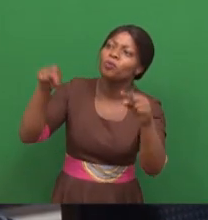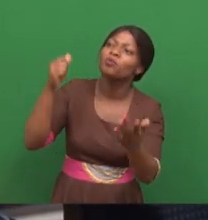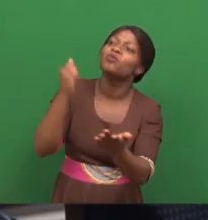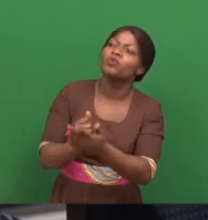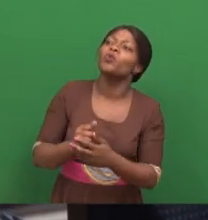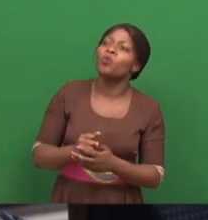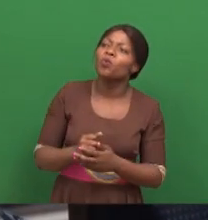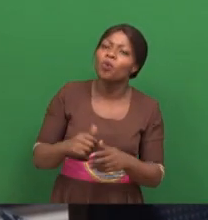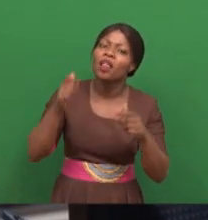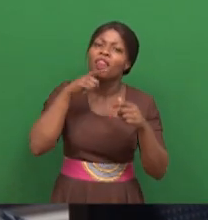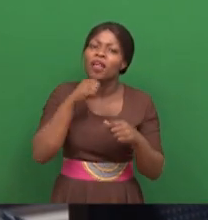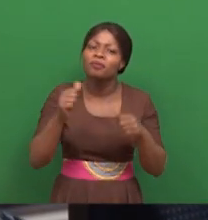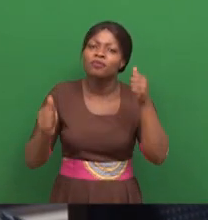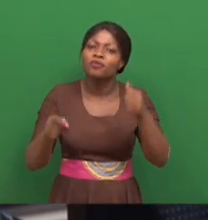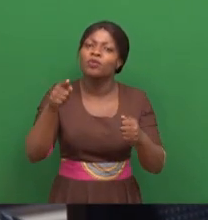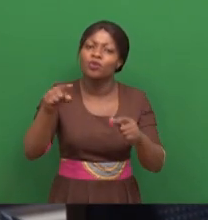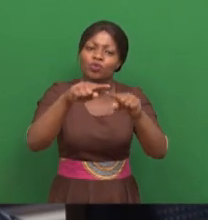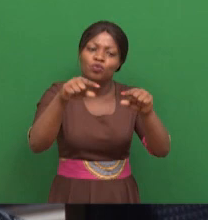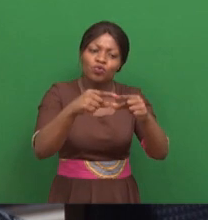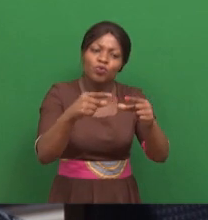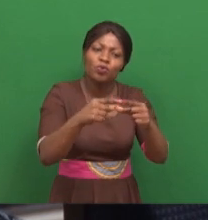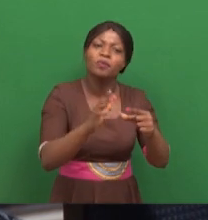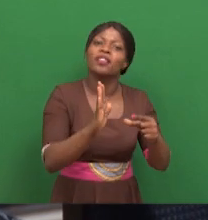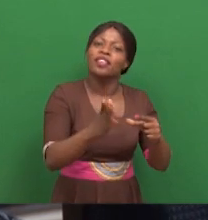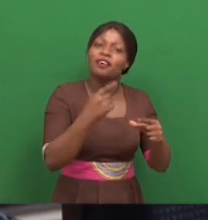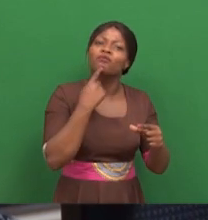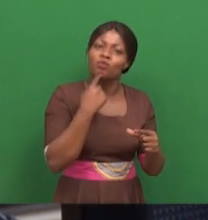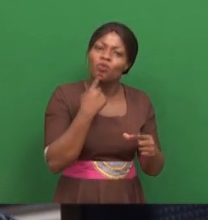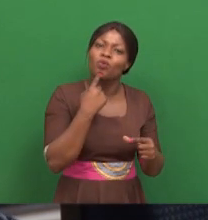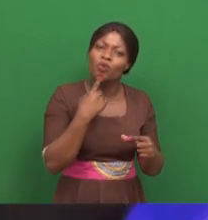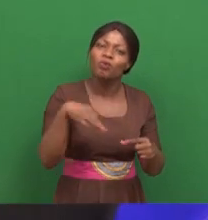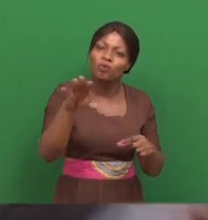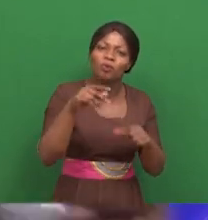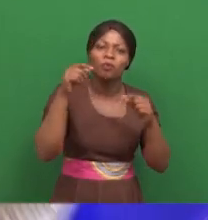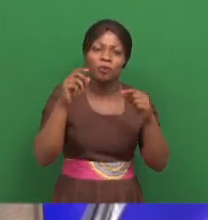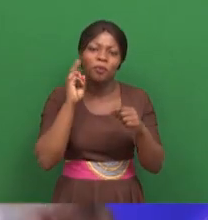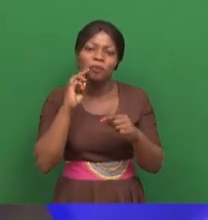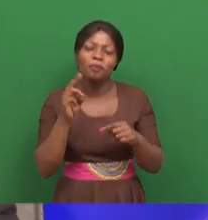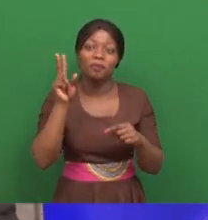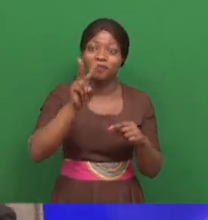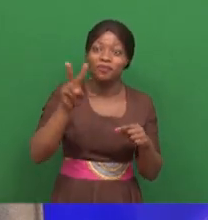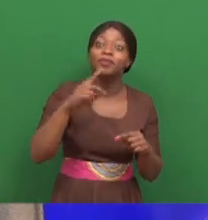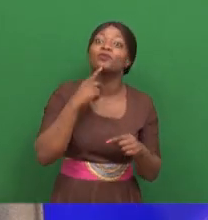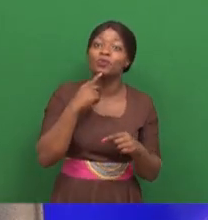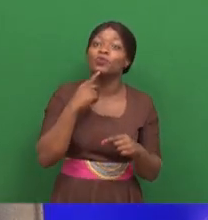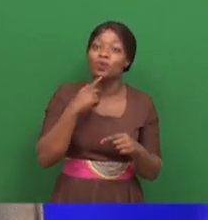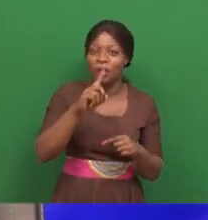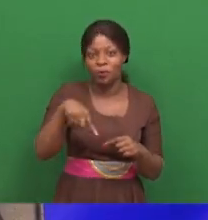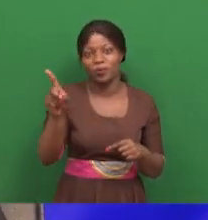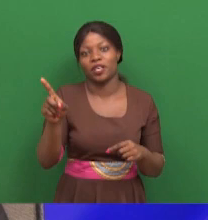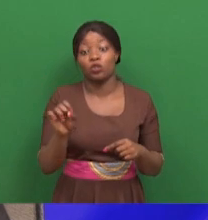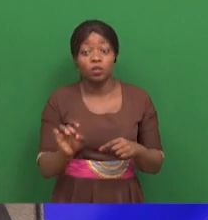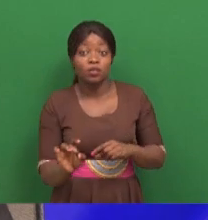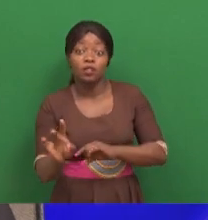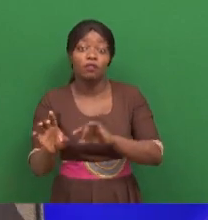driver ane chitamba nemapepa ese eroute authority ese anenge akaiswa ipapo saka zvaakwatiri kufuka kana